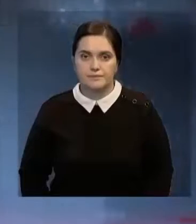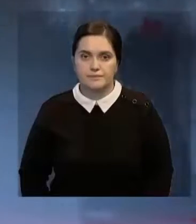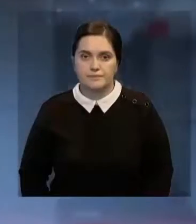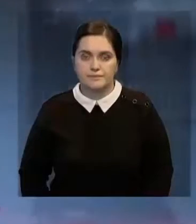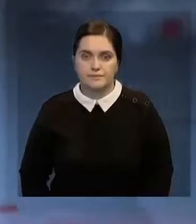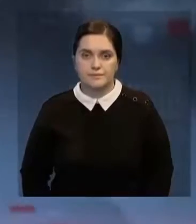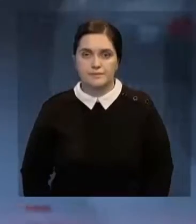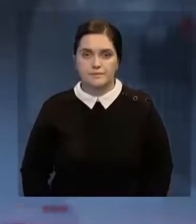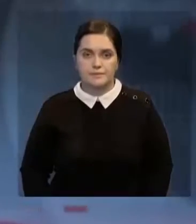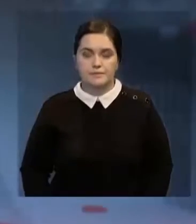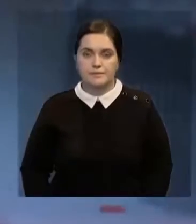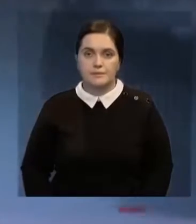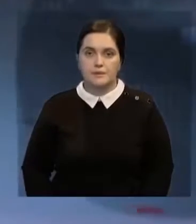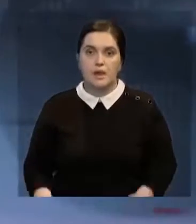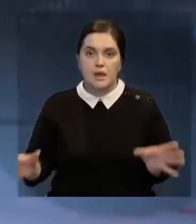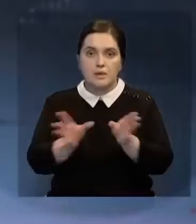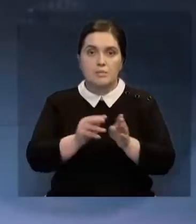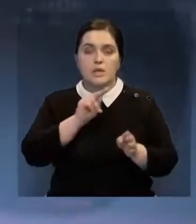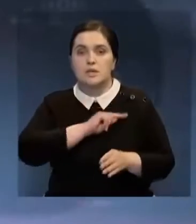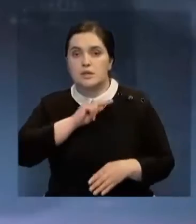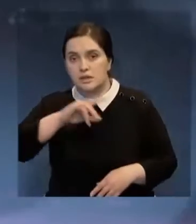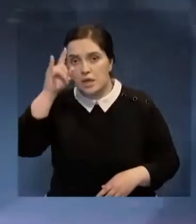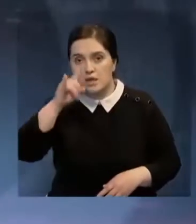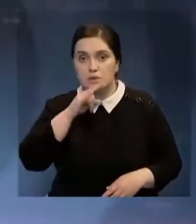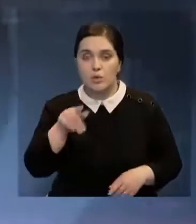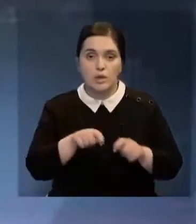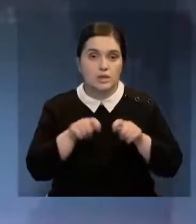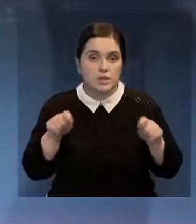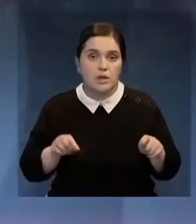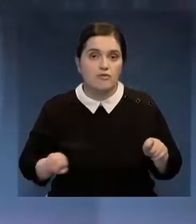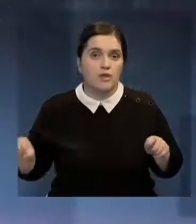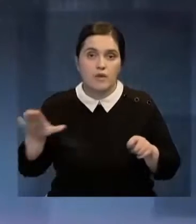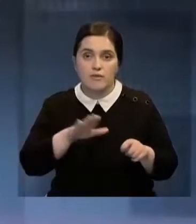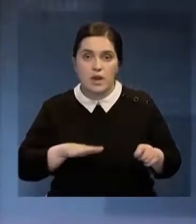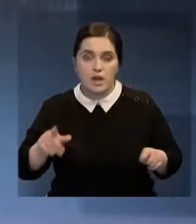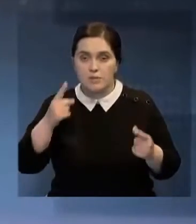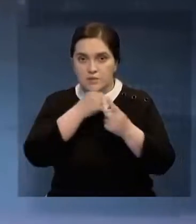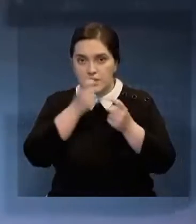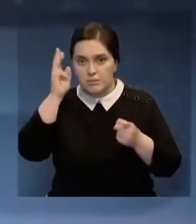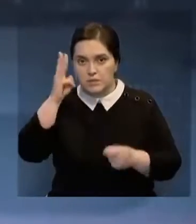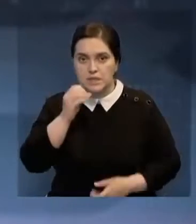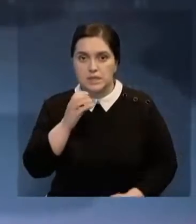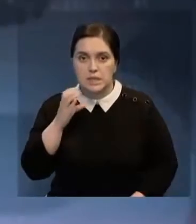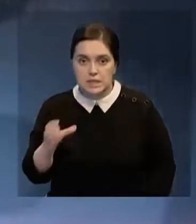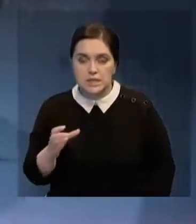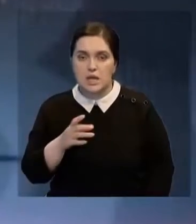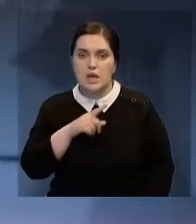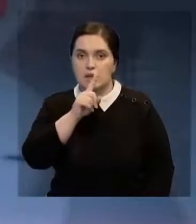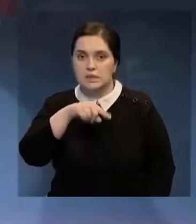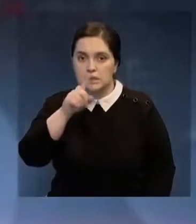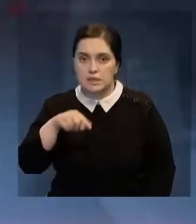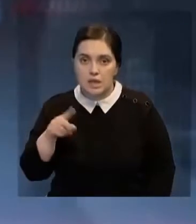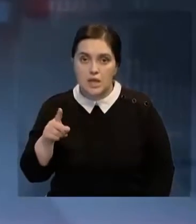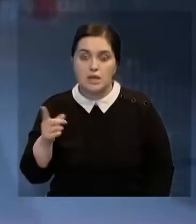продолжаем выпуск и к другим темам новые сферы сотрудничества с Казахстаном намерены открыть в Евросоюзе об этом заявили послы ЕС и королевства